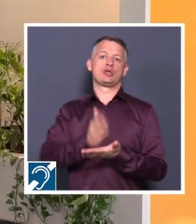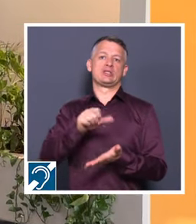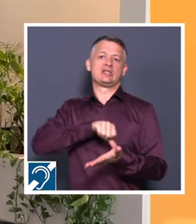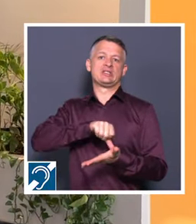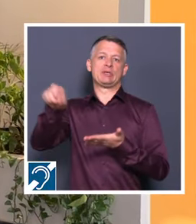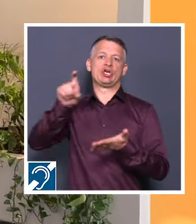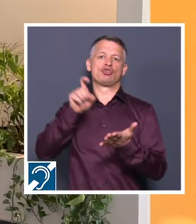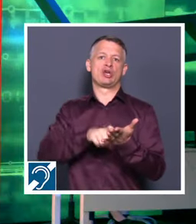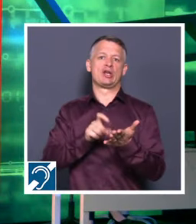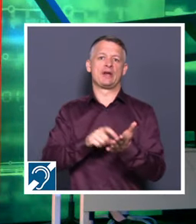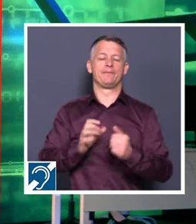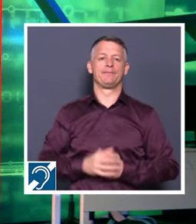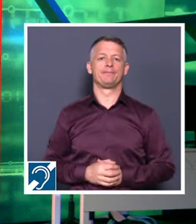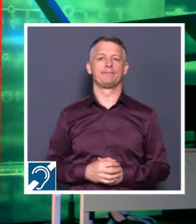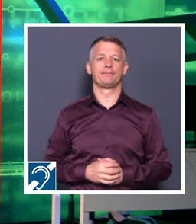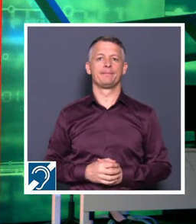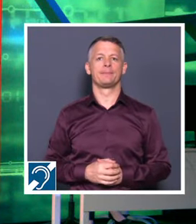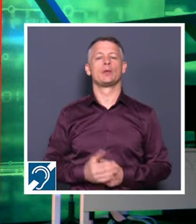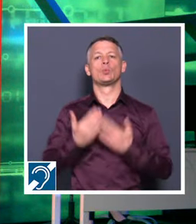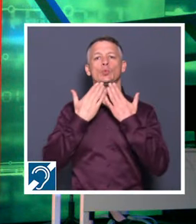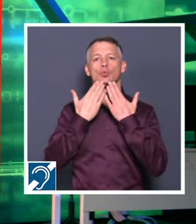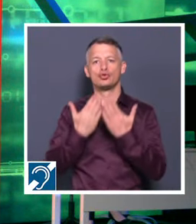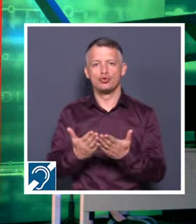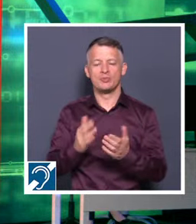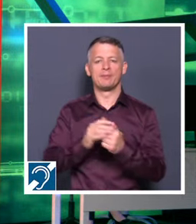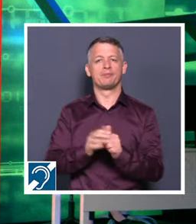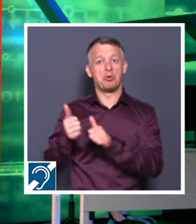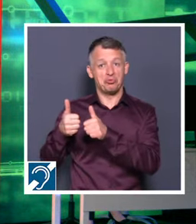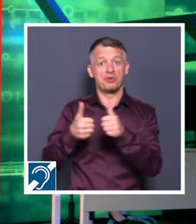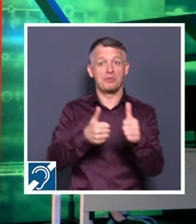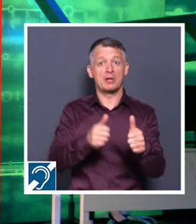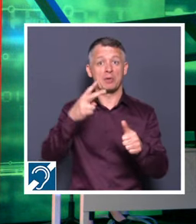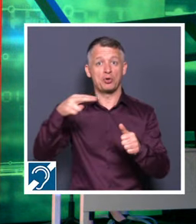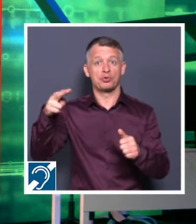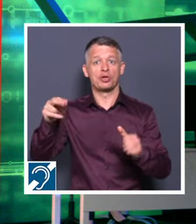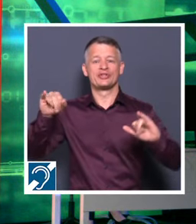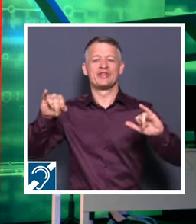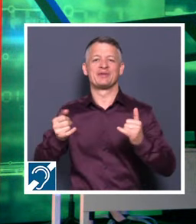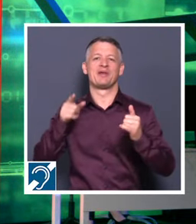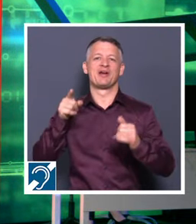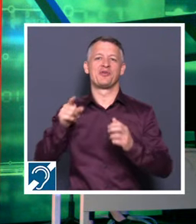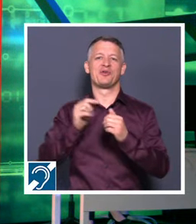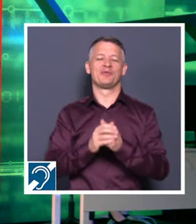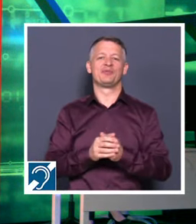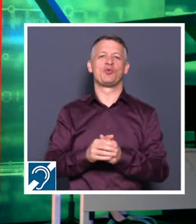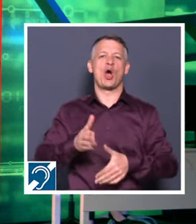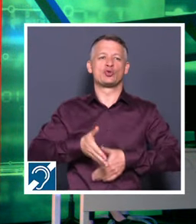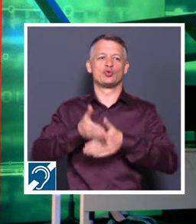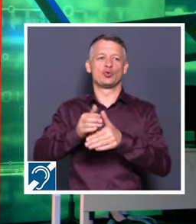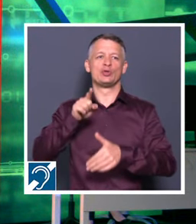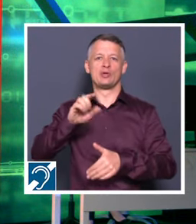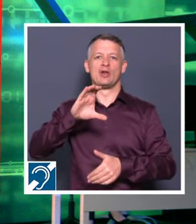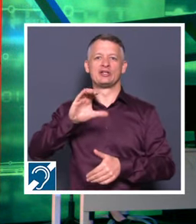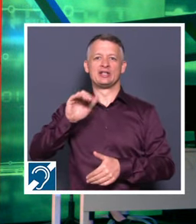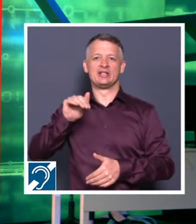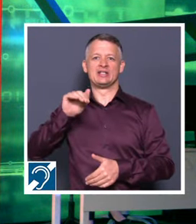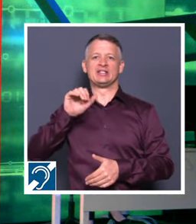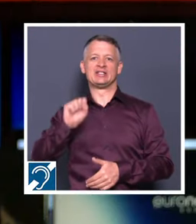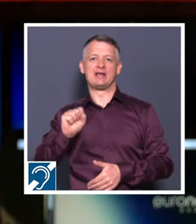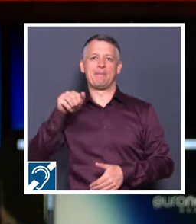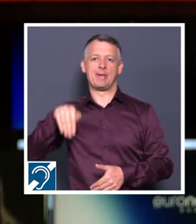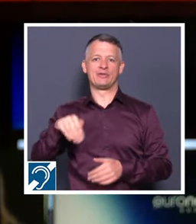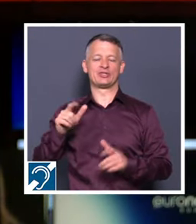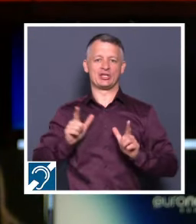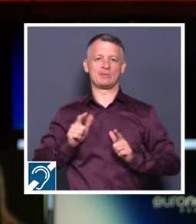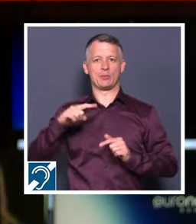cerere. Îți mulțumim, Mihaela. Urmărim în continuare ce se întâmplă acolo cu ajutorul tău și te așteptăm și în jurnalele